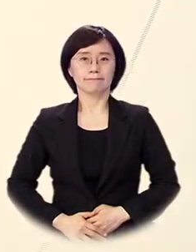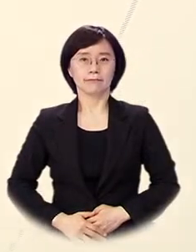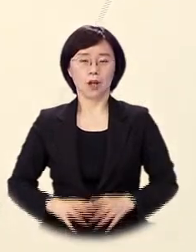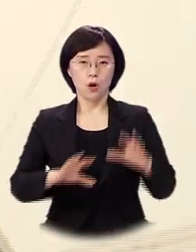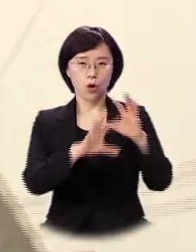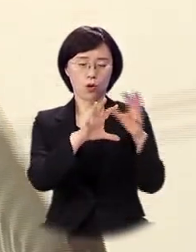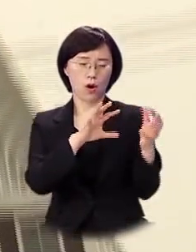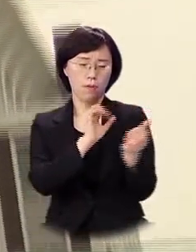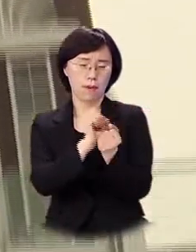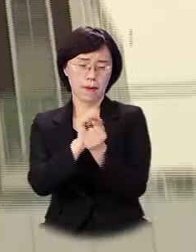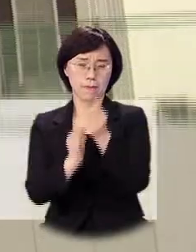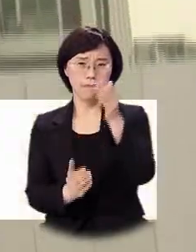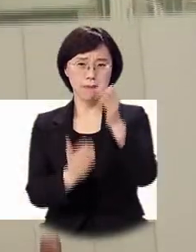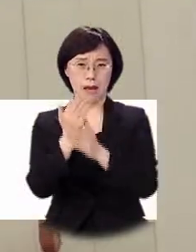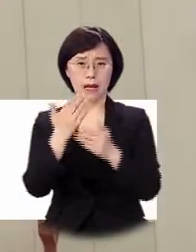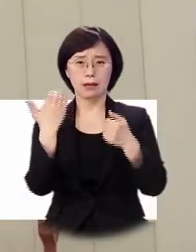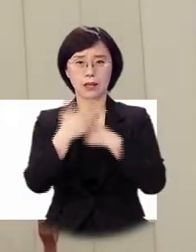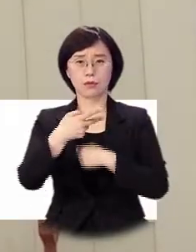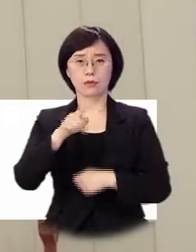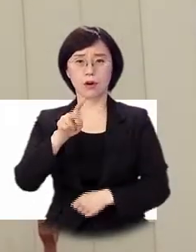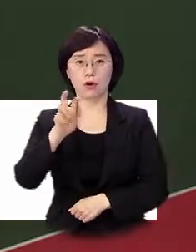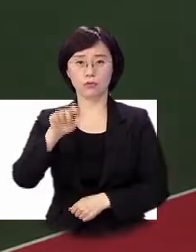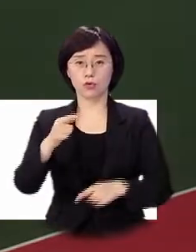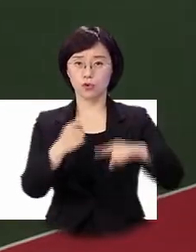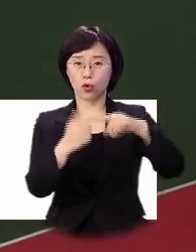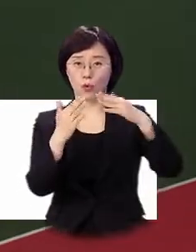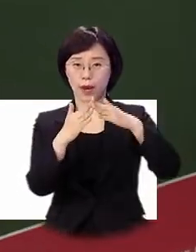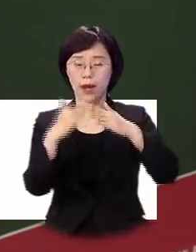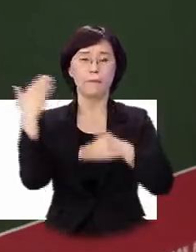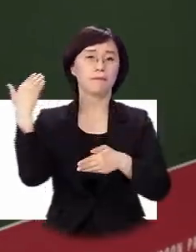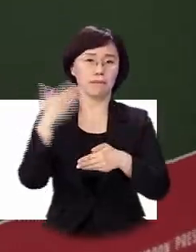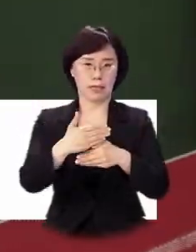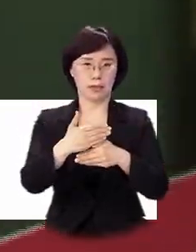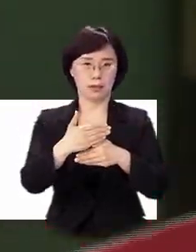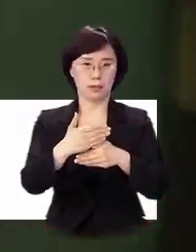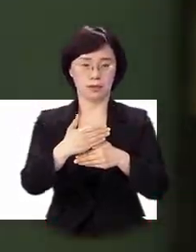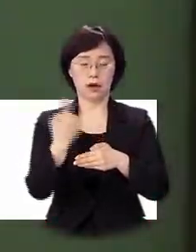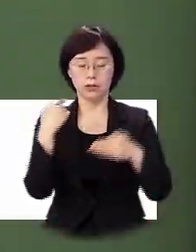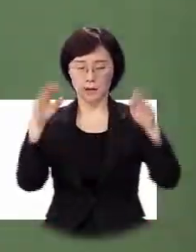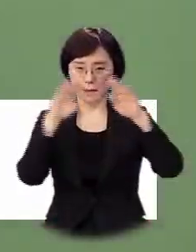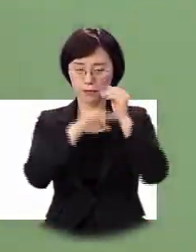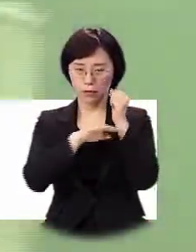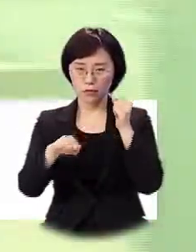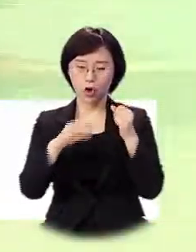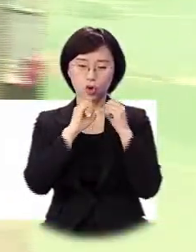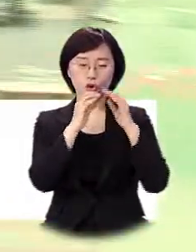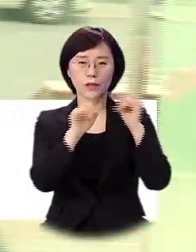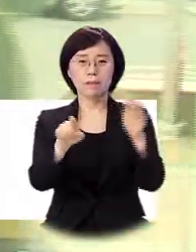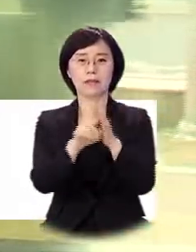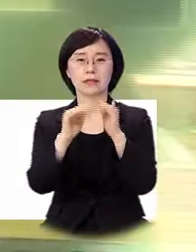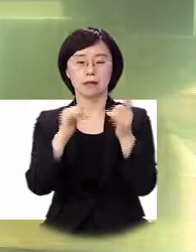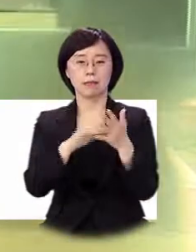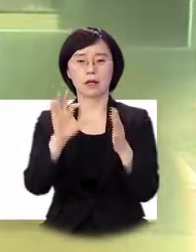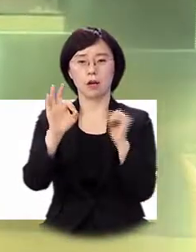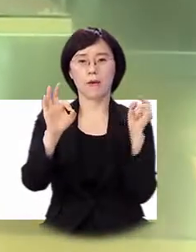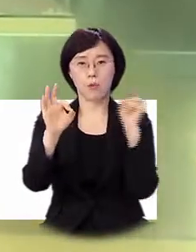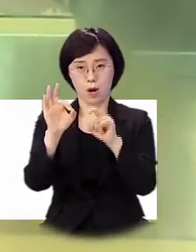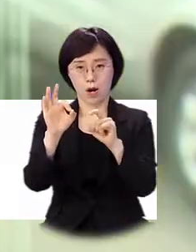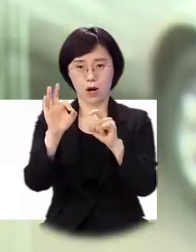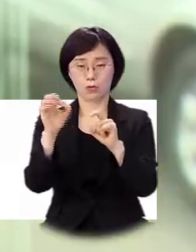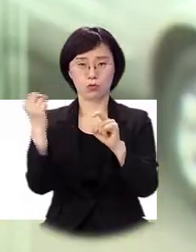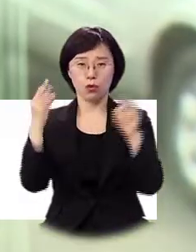코로나19 집단 감염이 발생한 대구 서문교회가 폐쇄됐습니다. 오늘 0시 기준 전도사와 신도 등 10명이